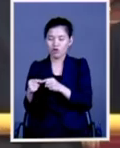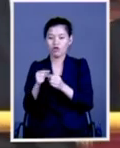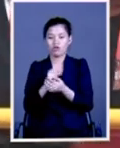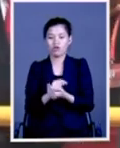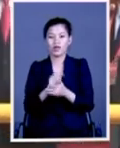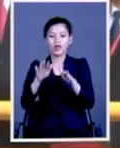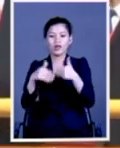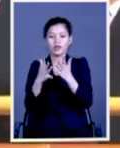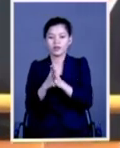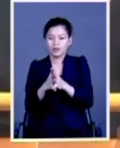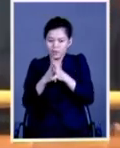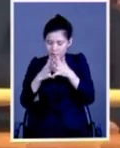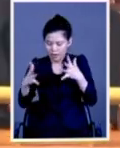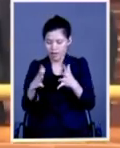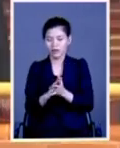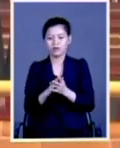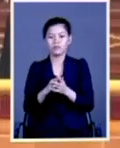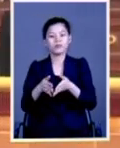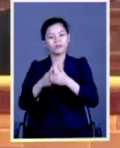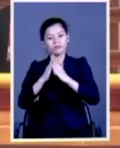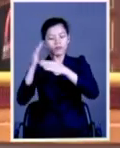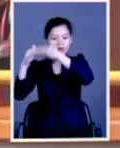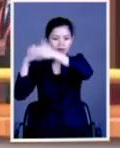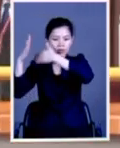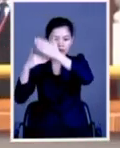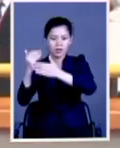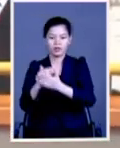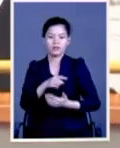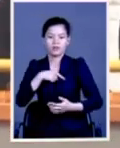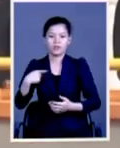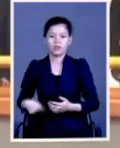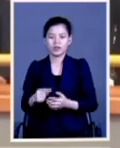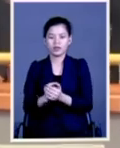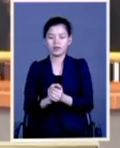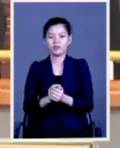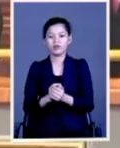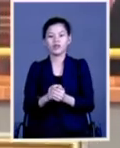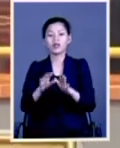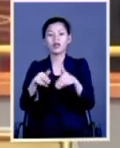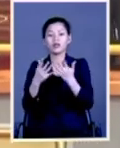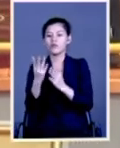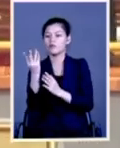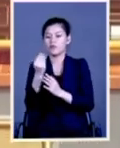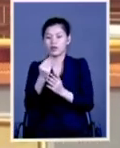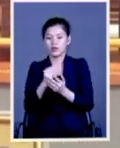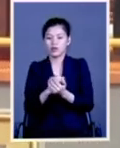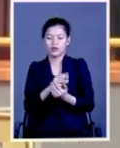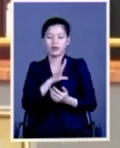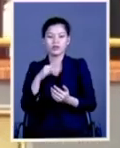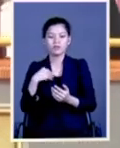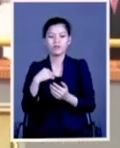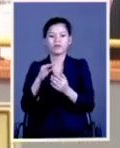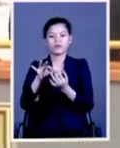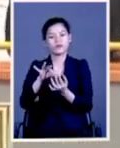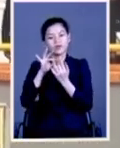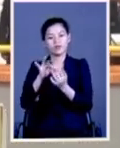หม่ใหญ่หลวงก่อเก่าในภารกิจสร้างสาประเทศจีนสังคมนิยมทันสมัยที่มีสีสันพิเศษของประเทศจีน